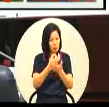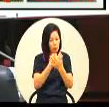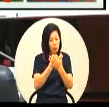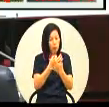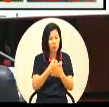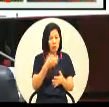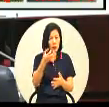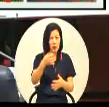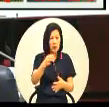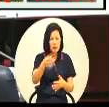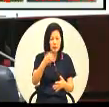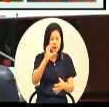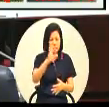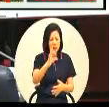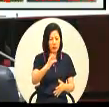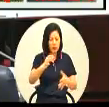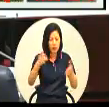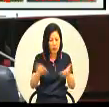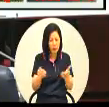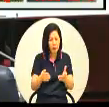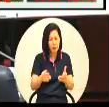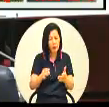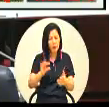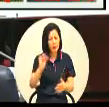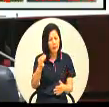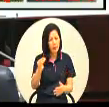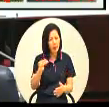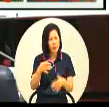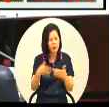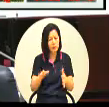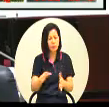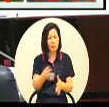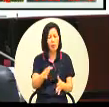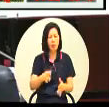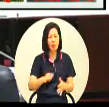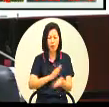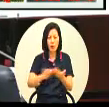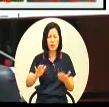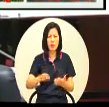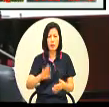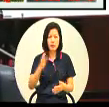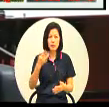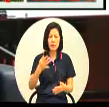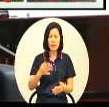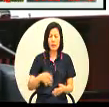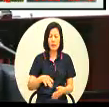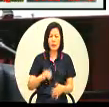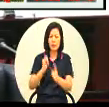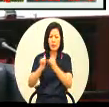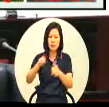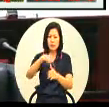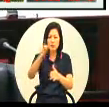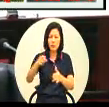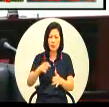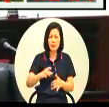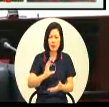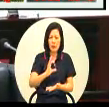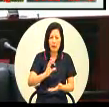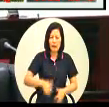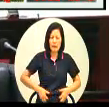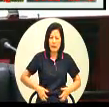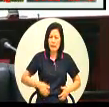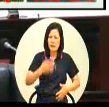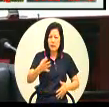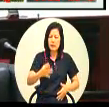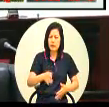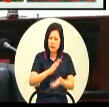开甲100万，几百万啊都有够啊。但是会当解决足侪人上最基本的生理问题。可